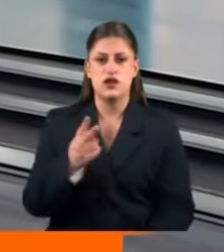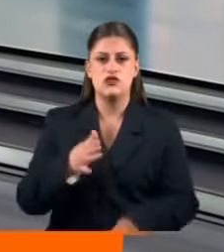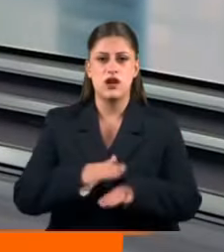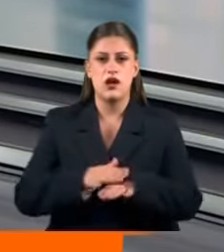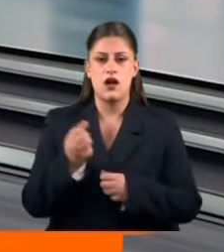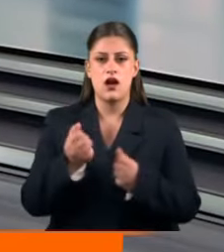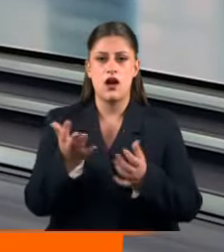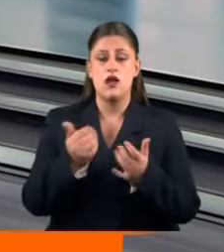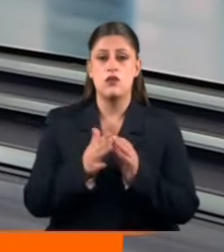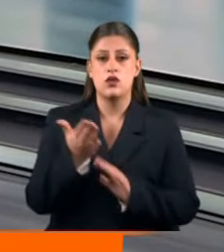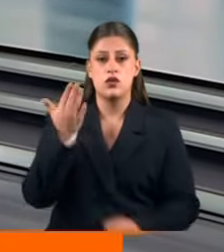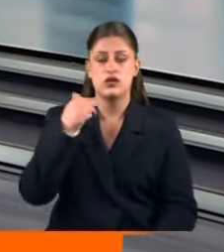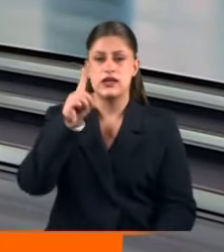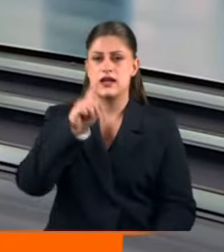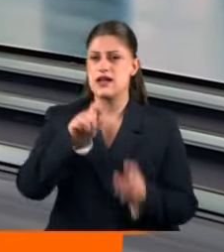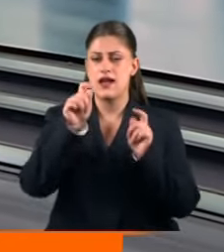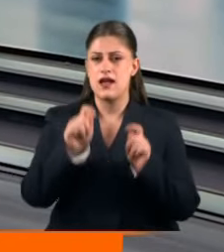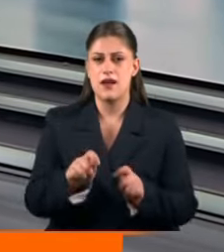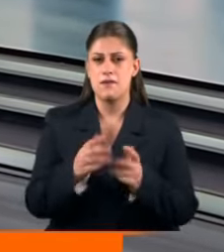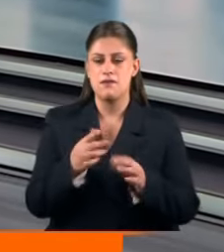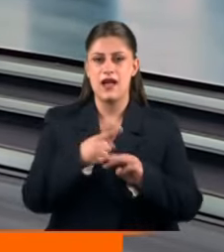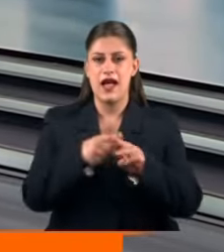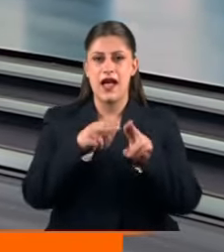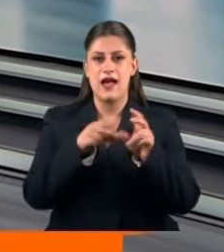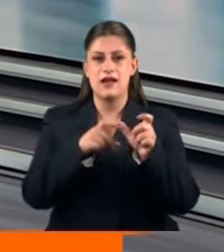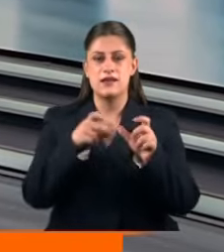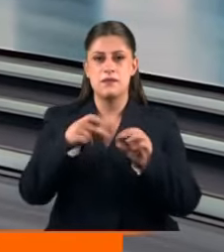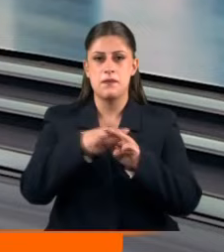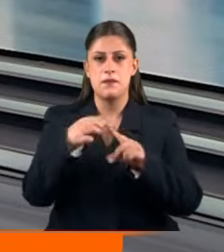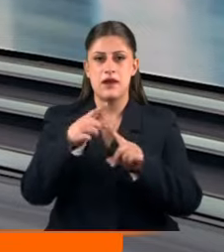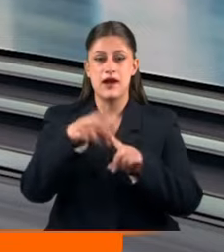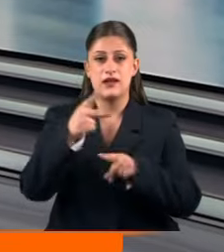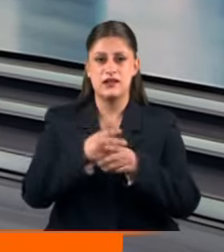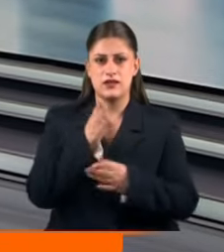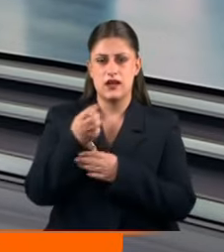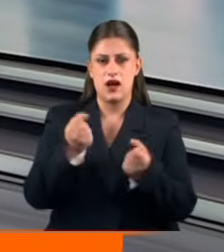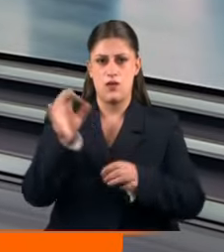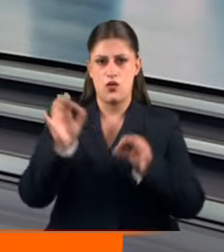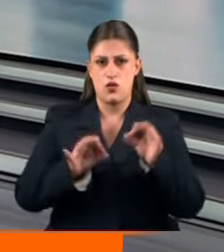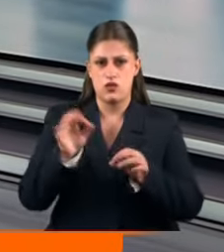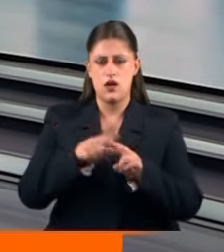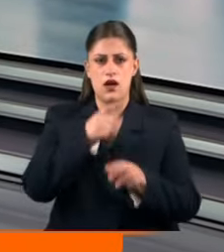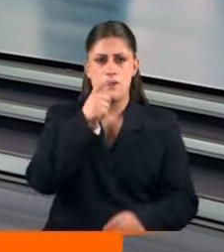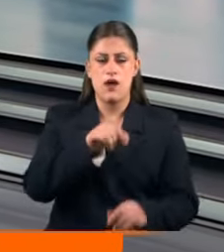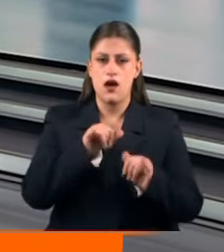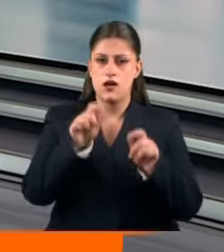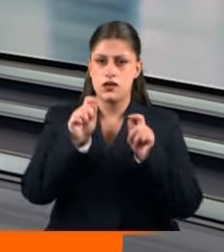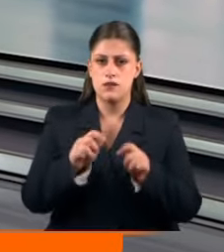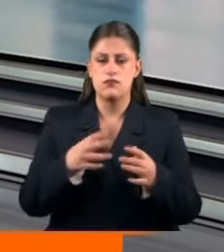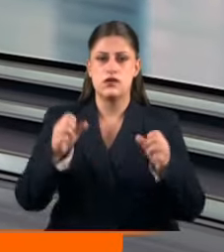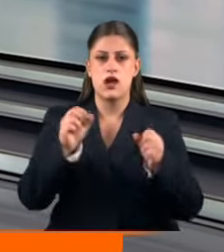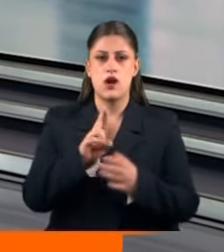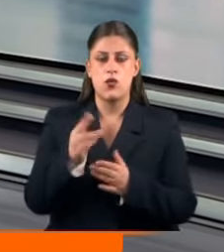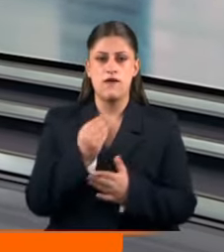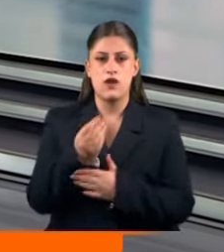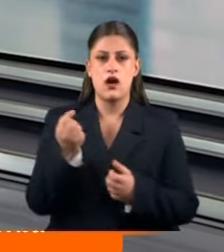İkinci el araç almadan önce ilk yapılan iş ekspertize gidip aracı kontrol ettirmek. Ahmet Şahbudak da aynısını yaptı. Sağlam raporu